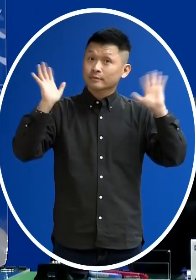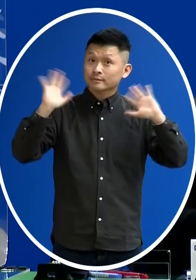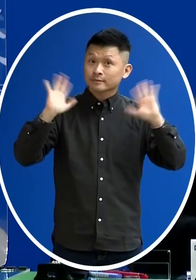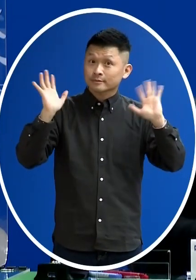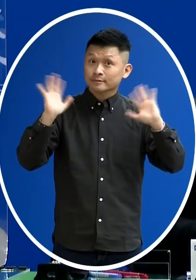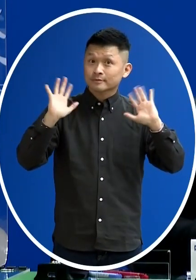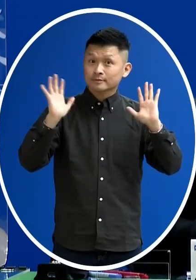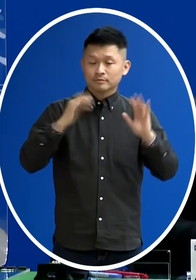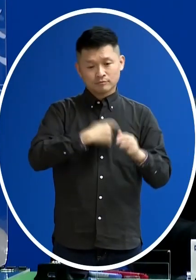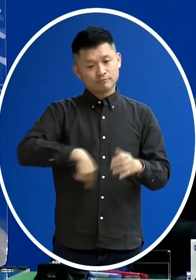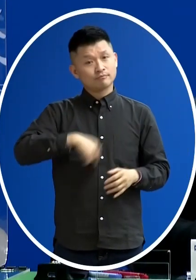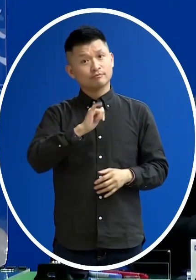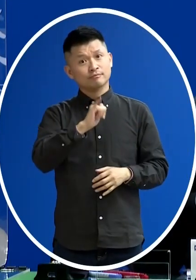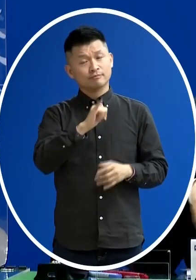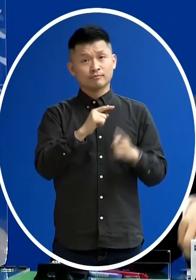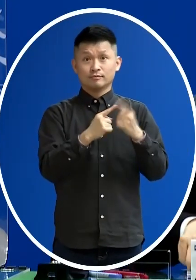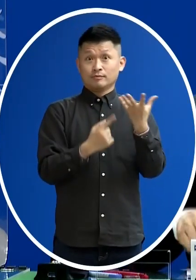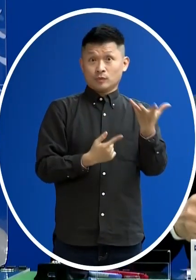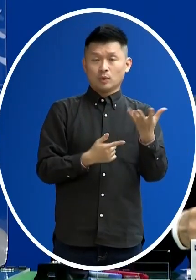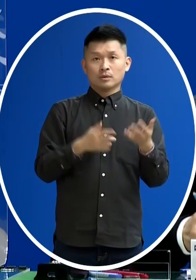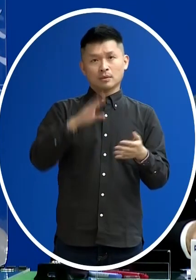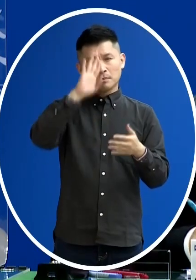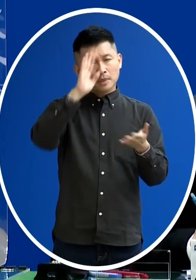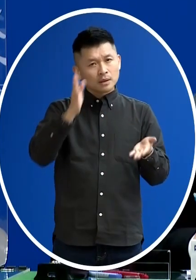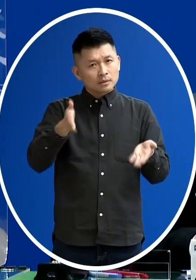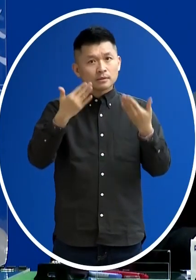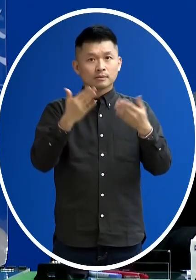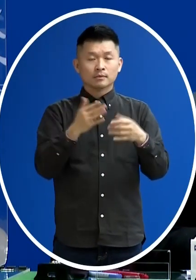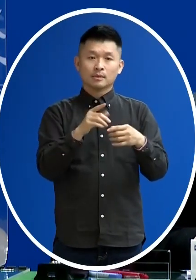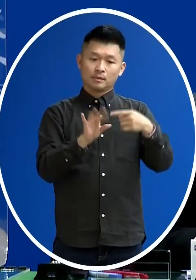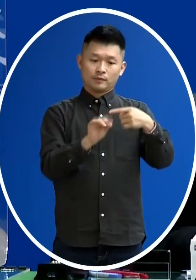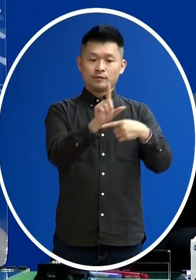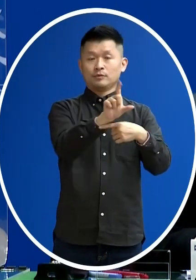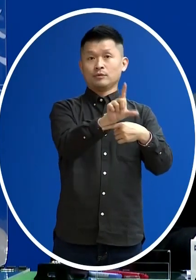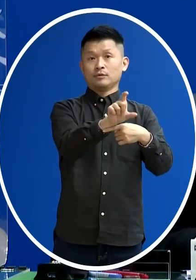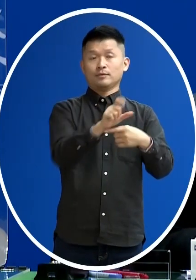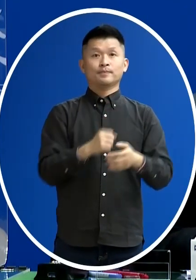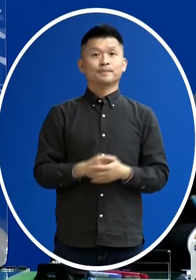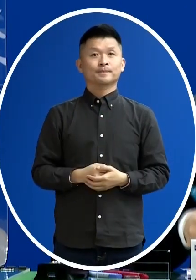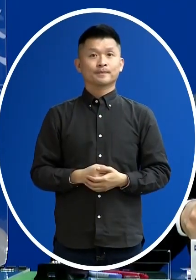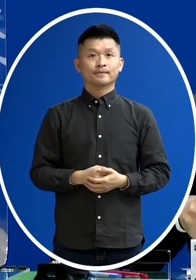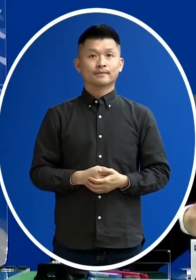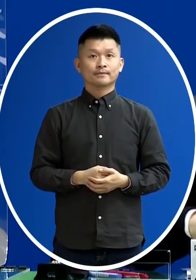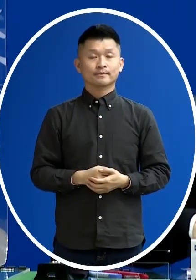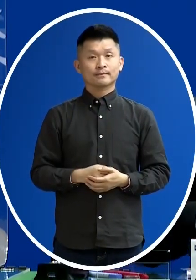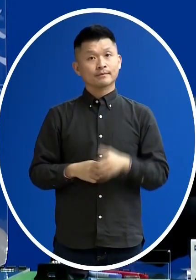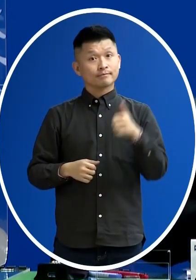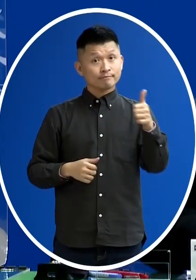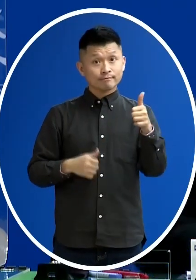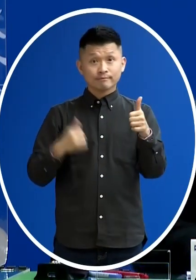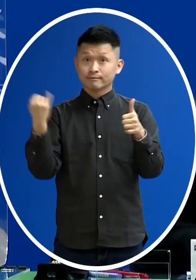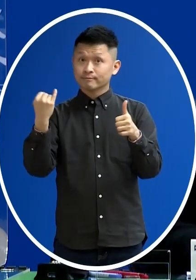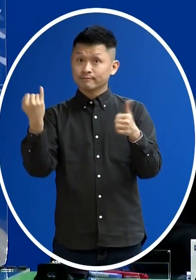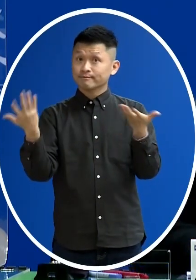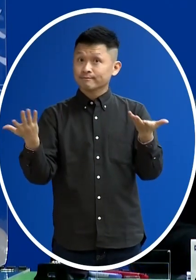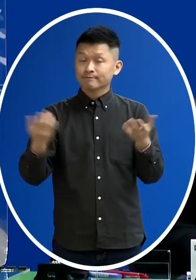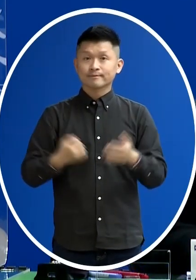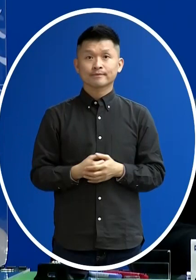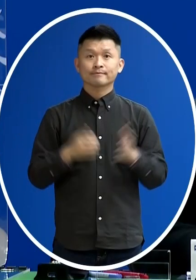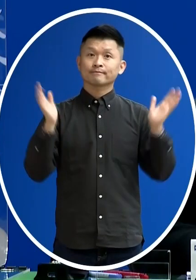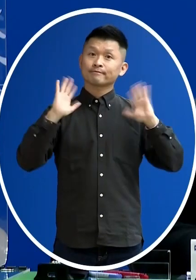这个无症状的比例，不过轻症的部分就占到6%6那至于在这个性别的部分可以看到